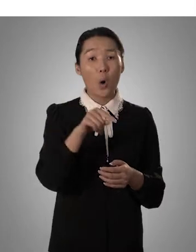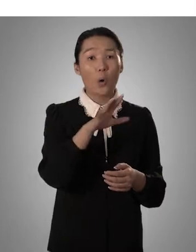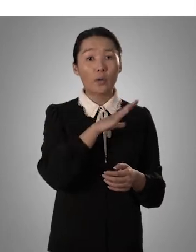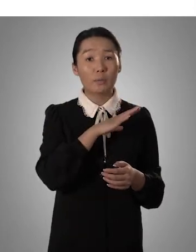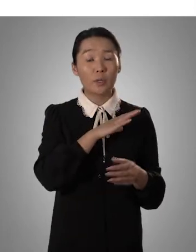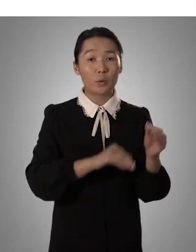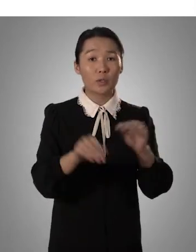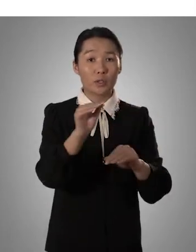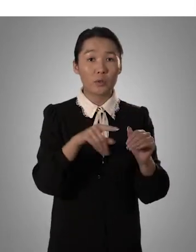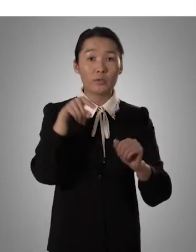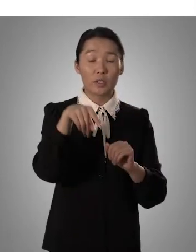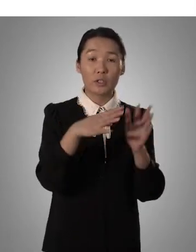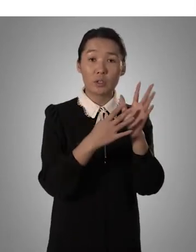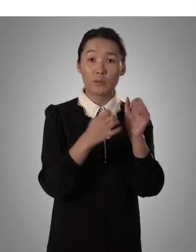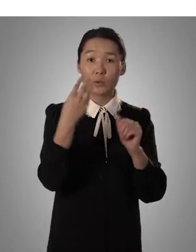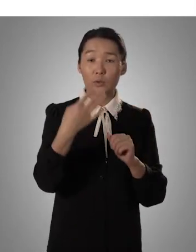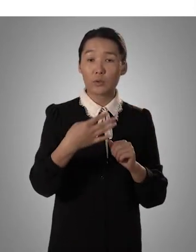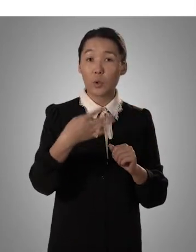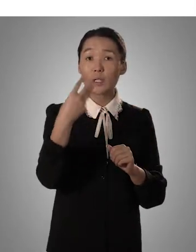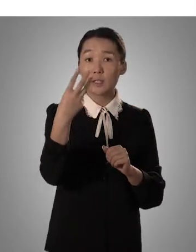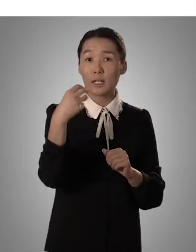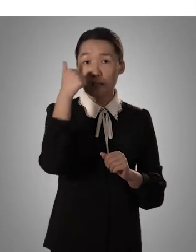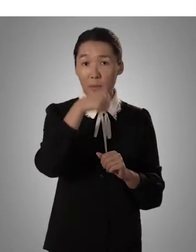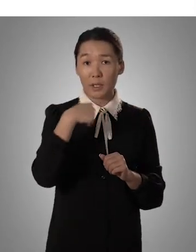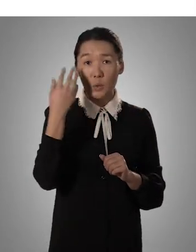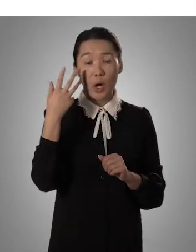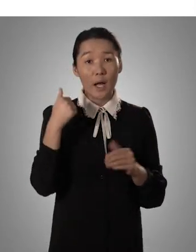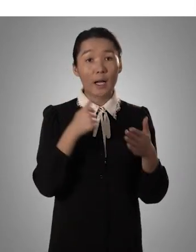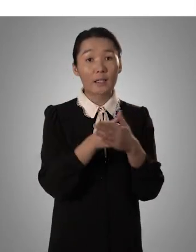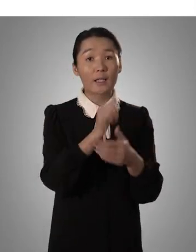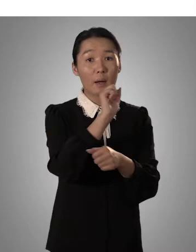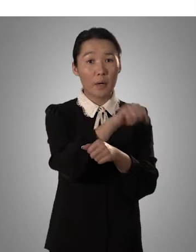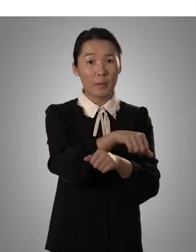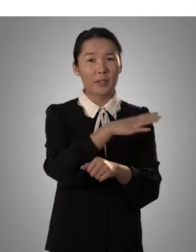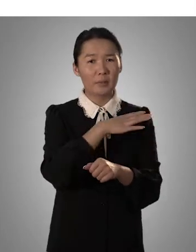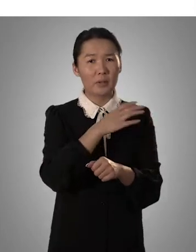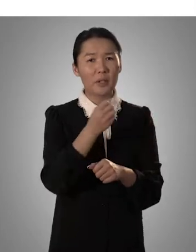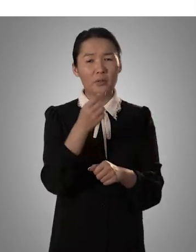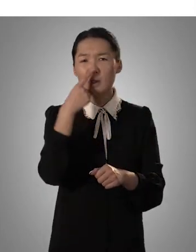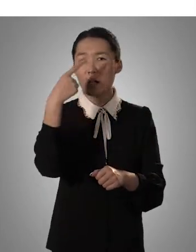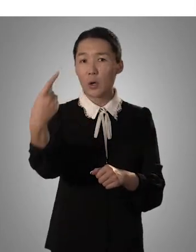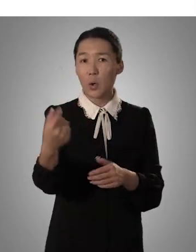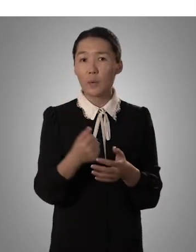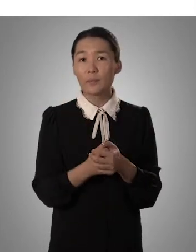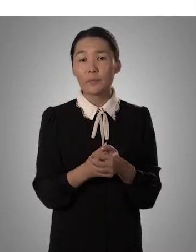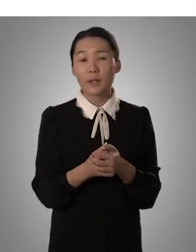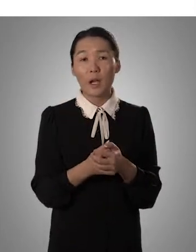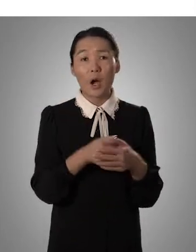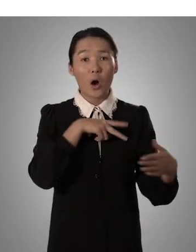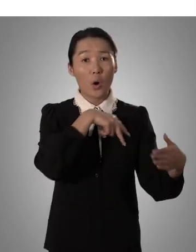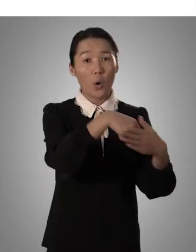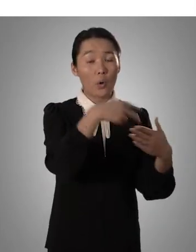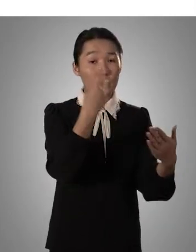в 1943 году когда до победы было еще далеко орден